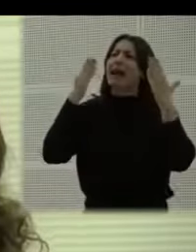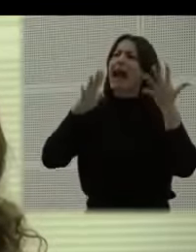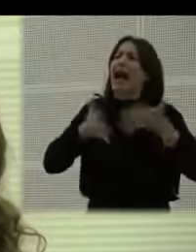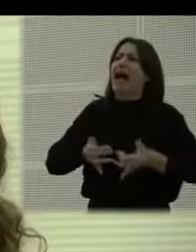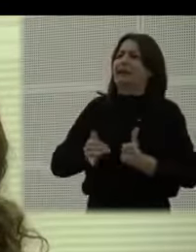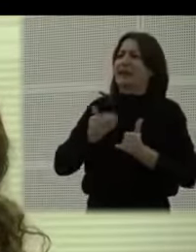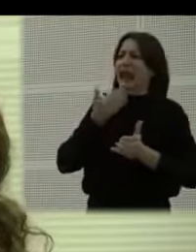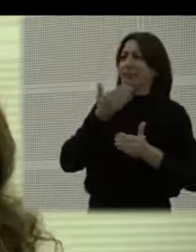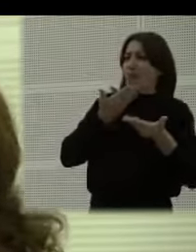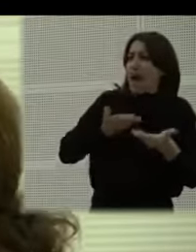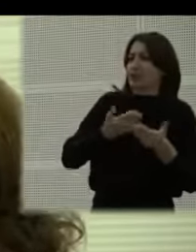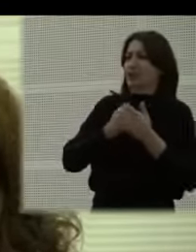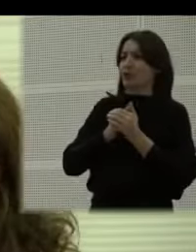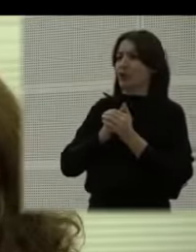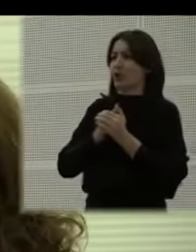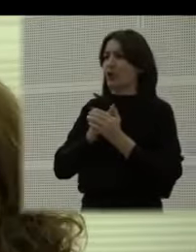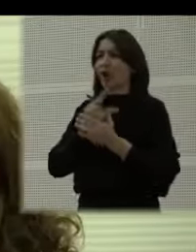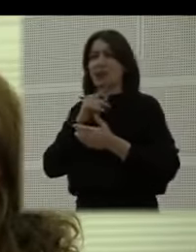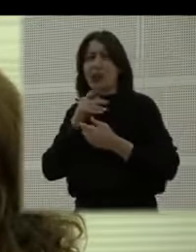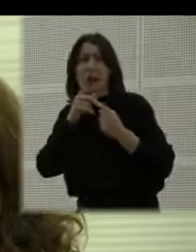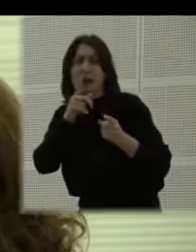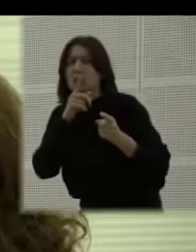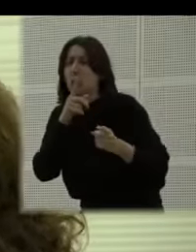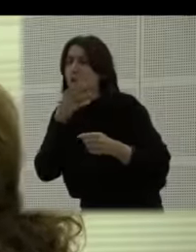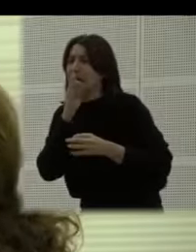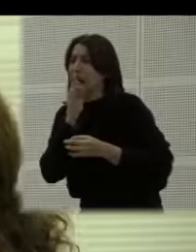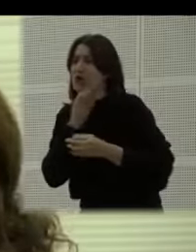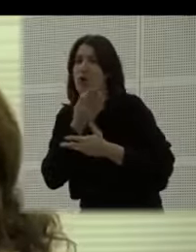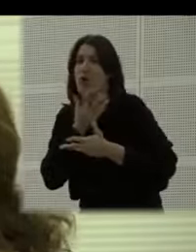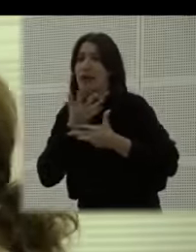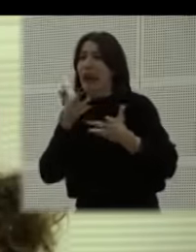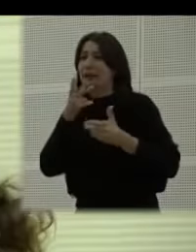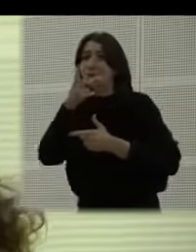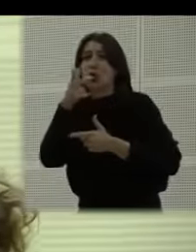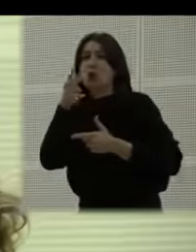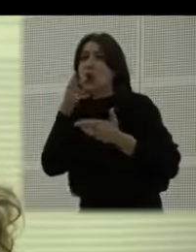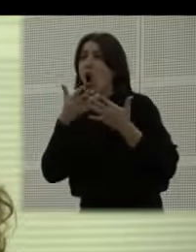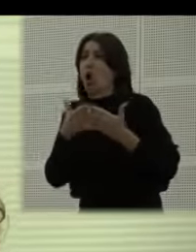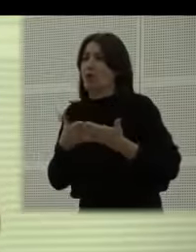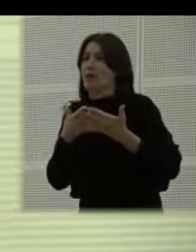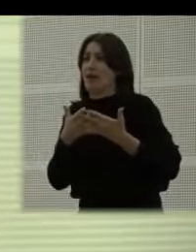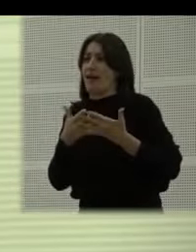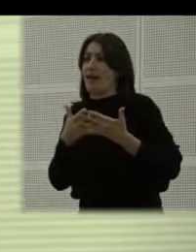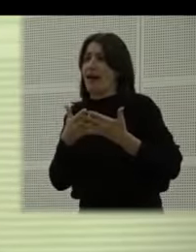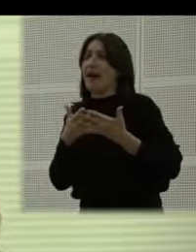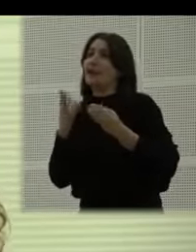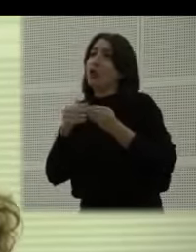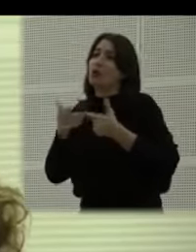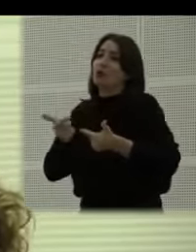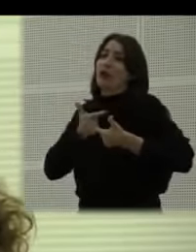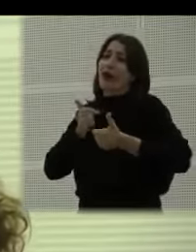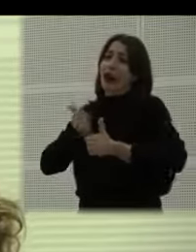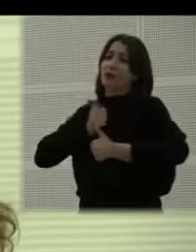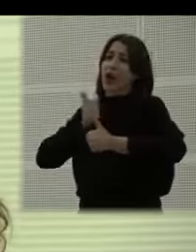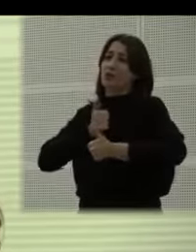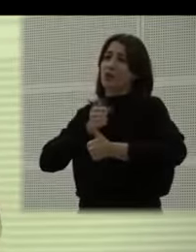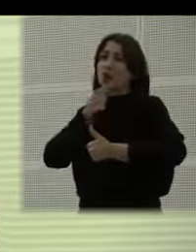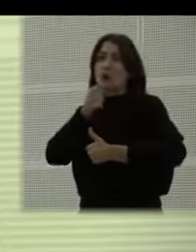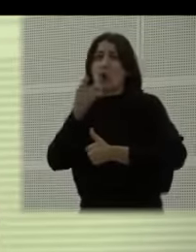tu hai avuto il dono più bello di essere donna, cioè un regalo che io mi sono dovuta fare da sola, quindi tienitelo